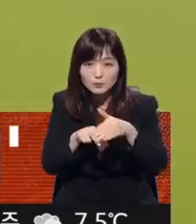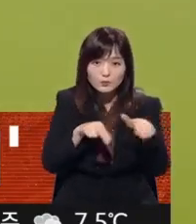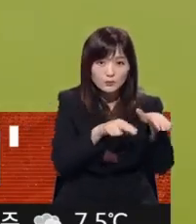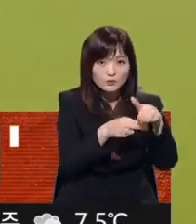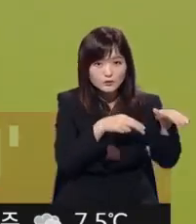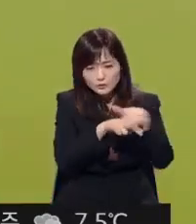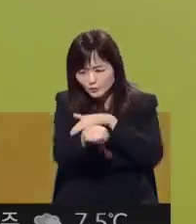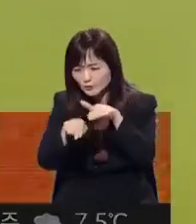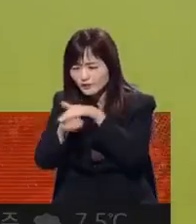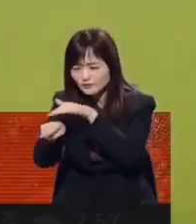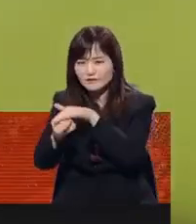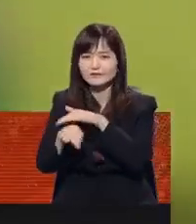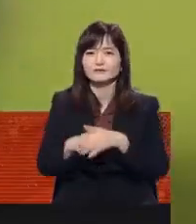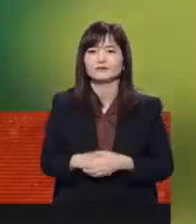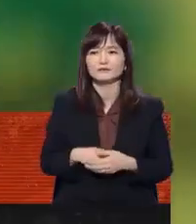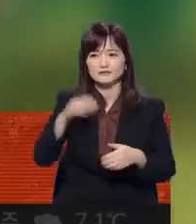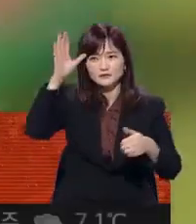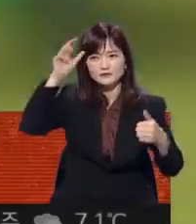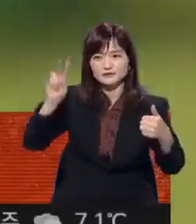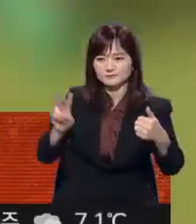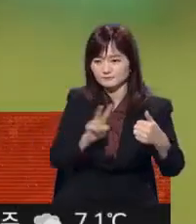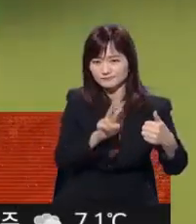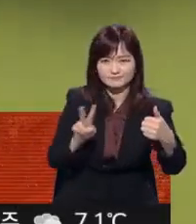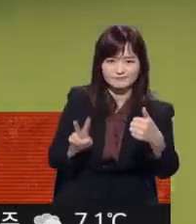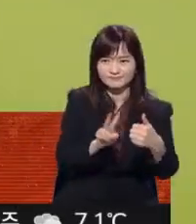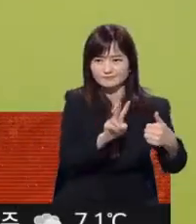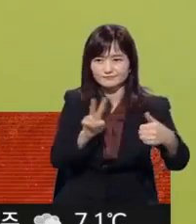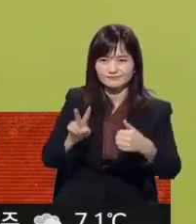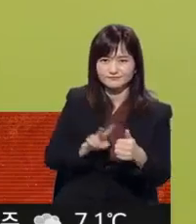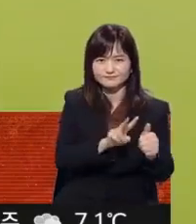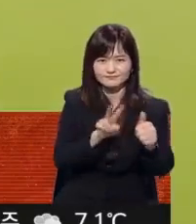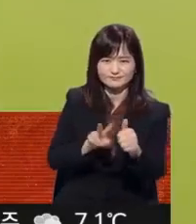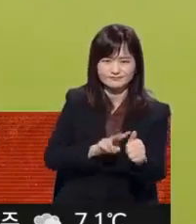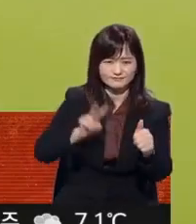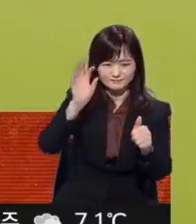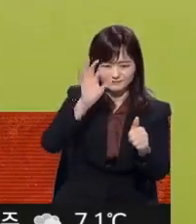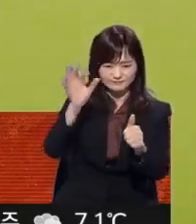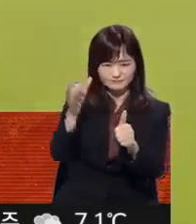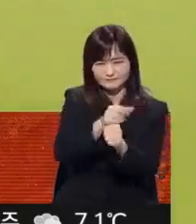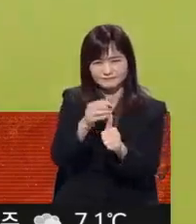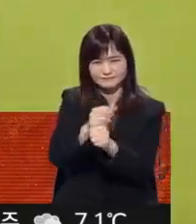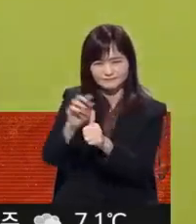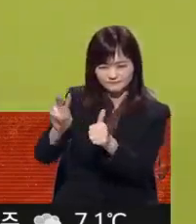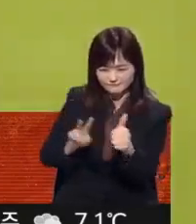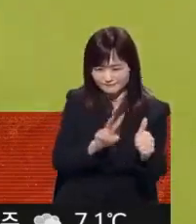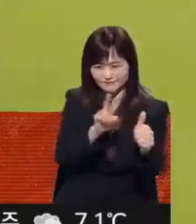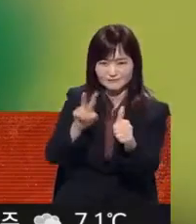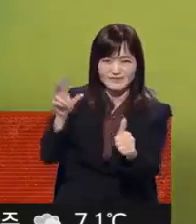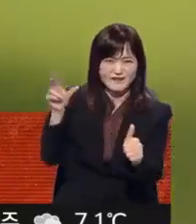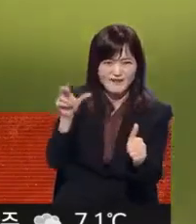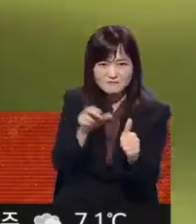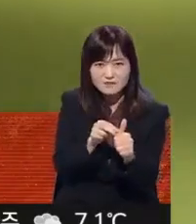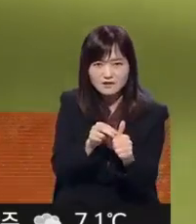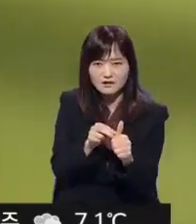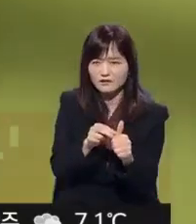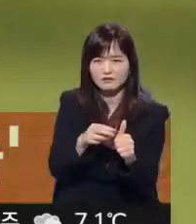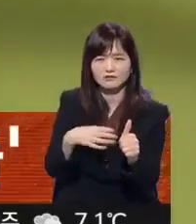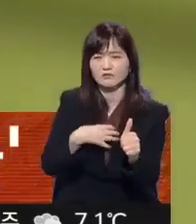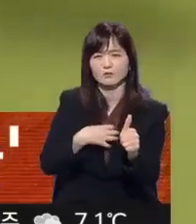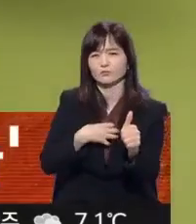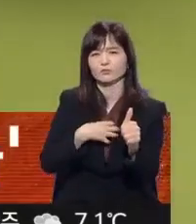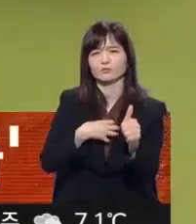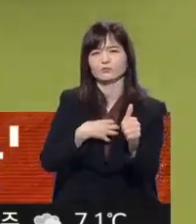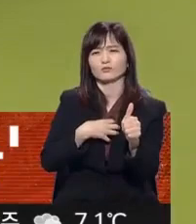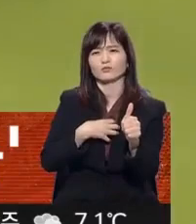열심히 도망을 가보는데요. 강아지들은 펄쩍펄쩍 뛰면서 공룡 사냥을 이어갑니다. 아, 물리면 저거. 강아지들